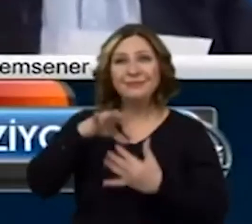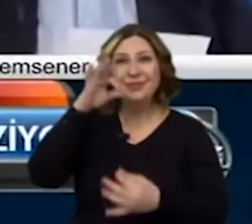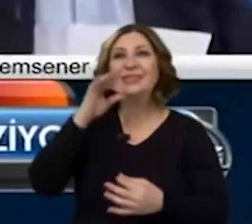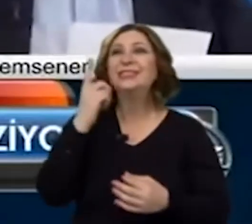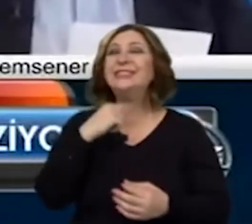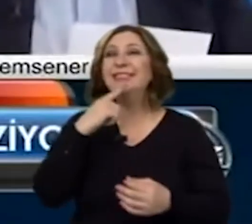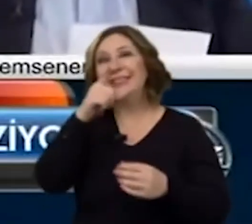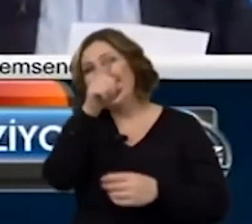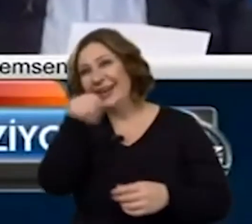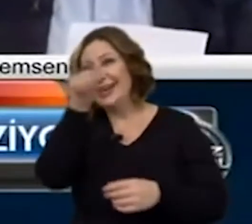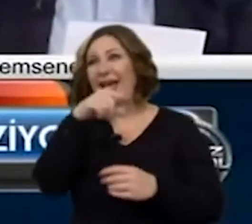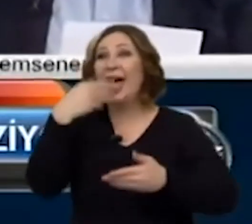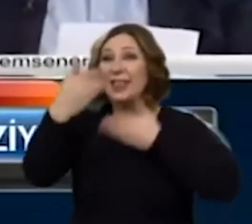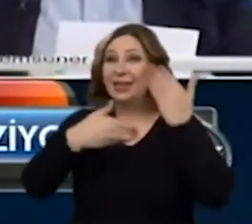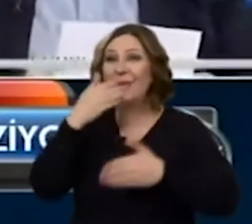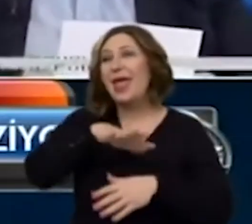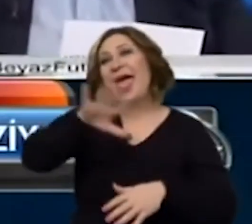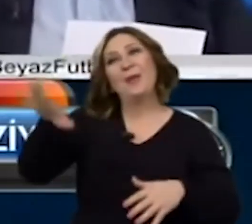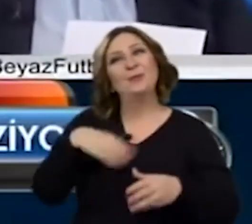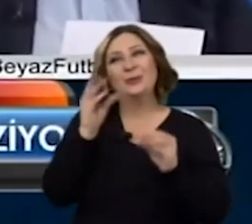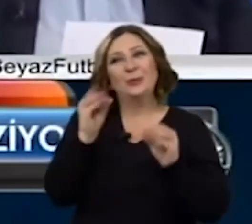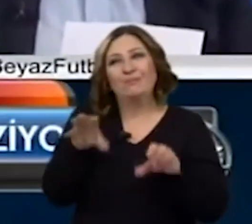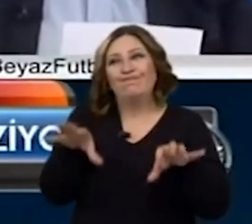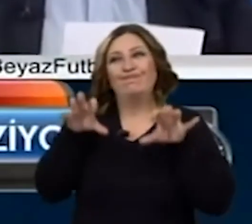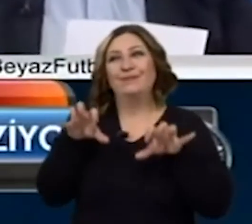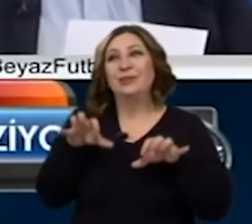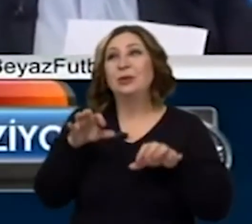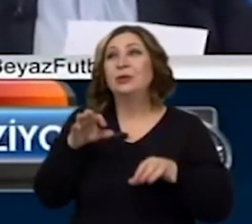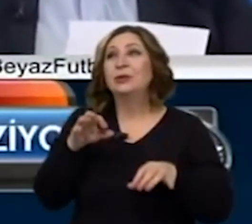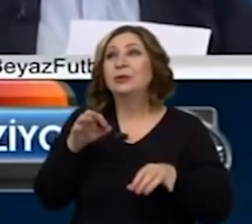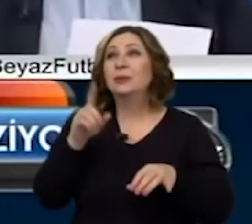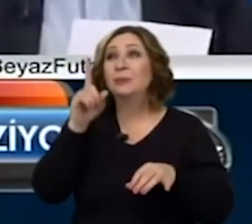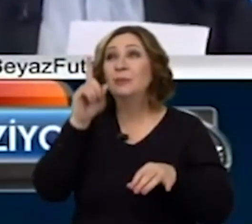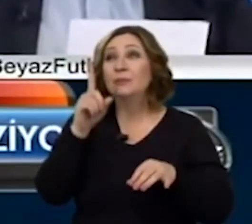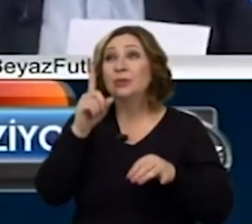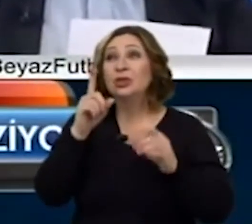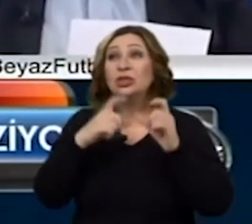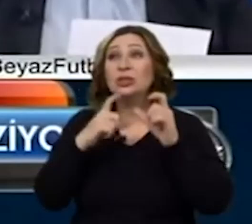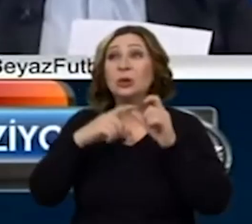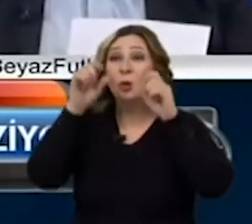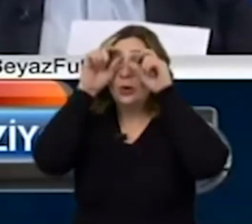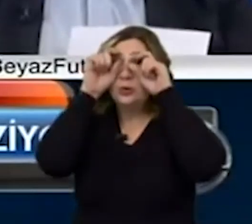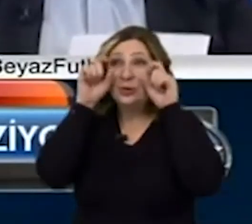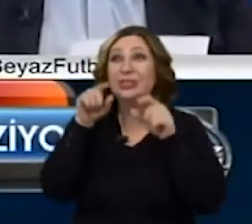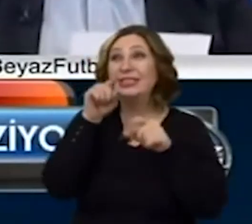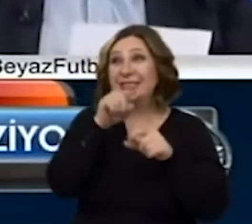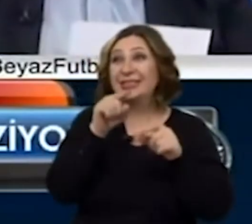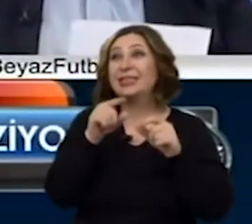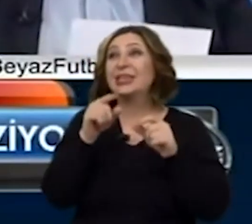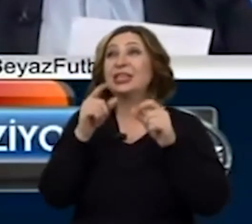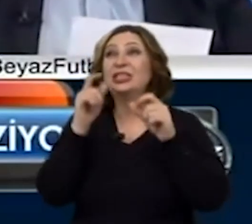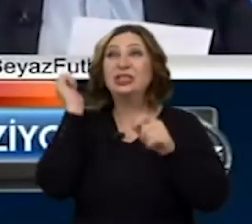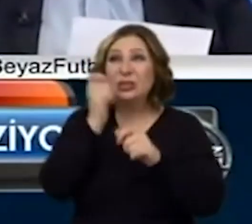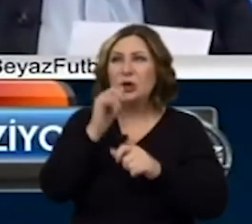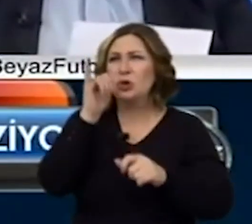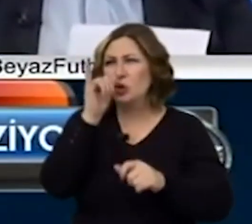şirinler metaforu üzerinden izah etmen hepimizi çok etkiledi. Güçlü Şirin, Şansal Büyüka. Gözlüklü Şirin, şu. Şakacı